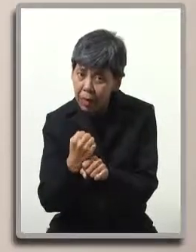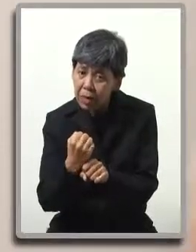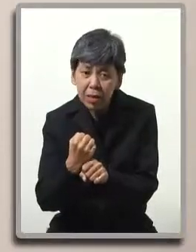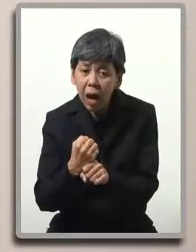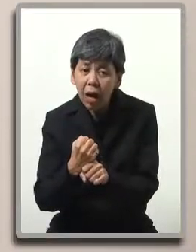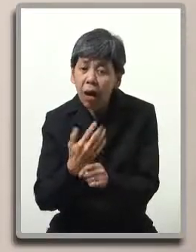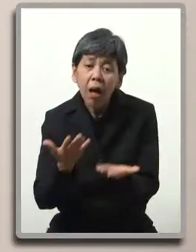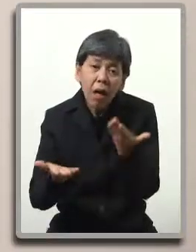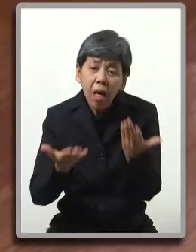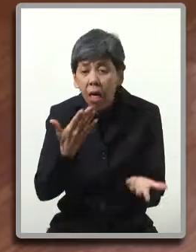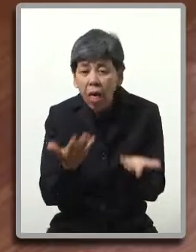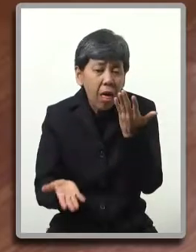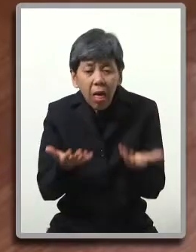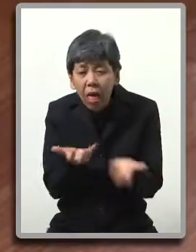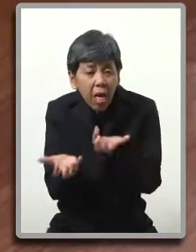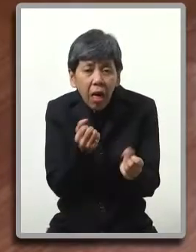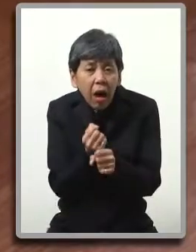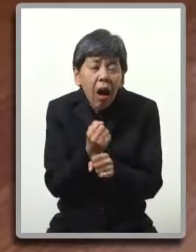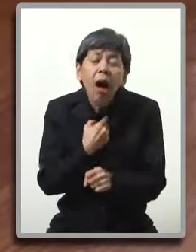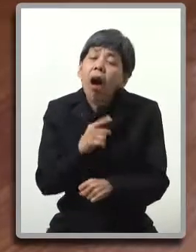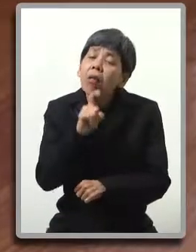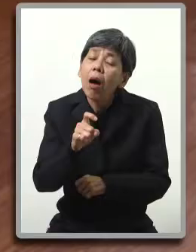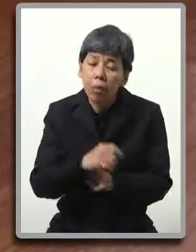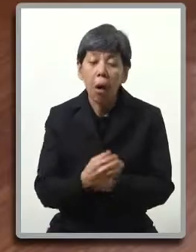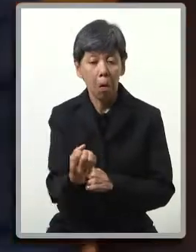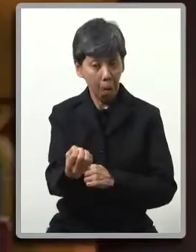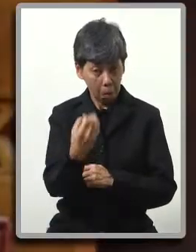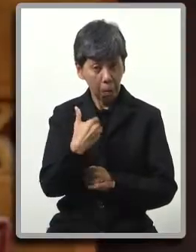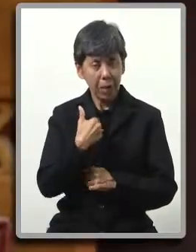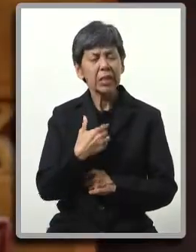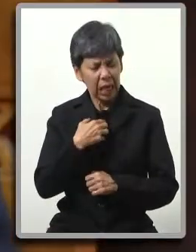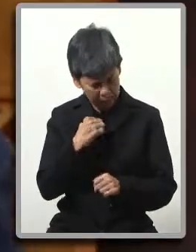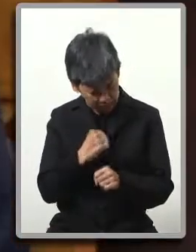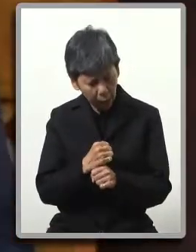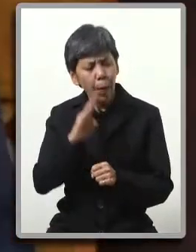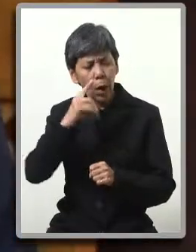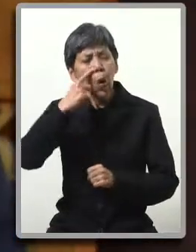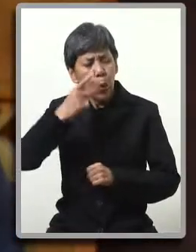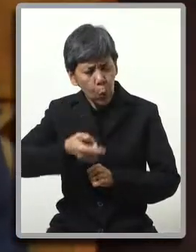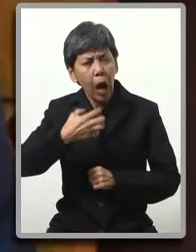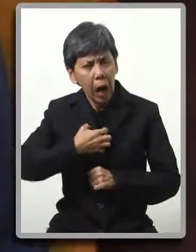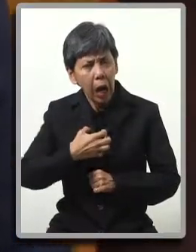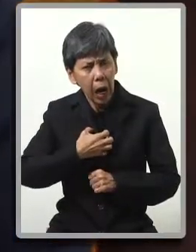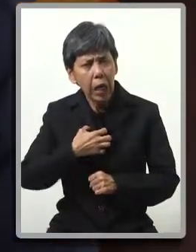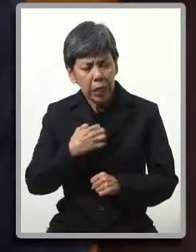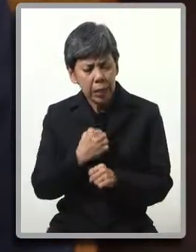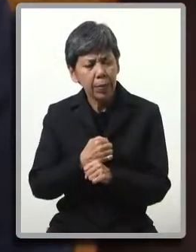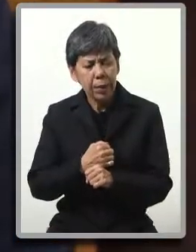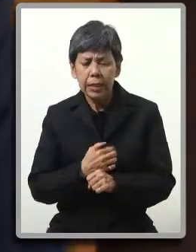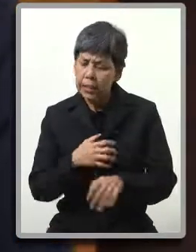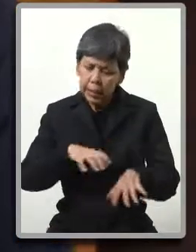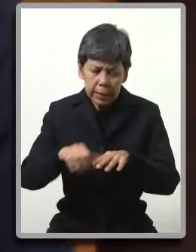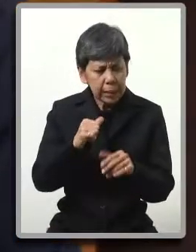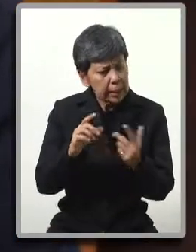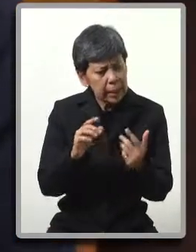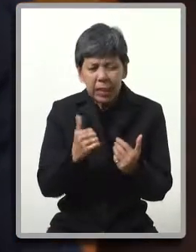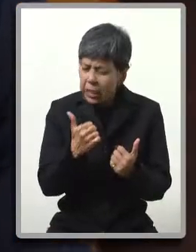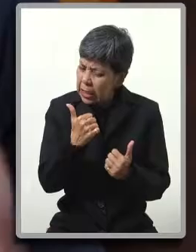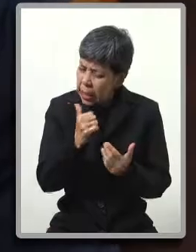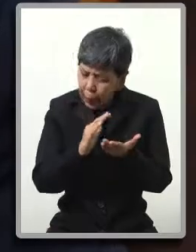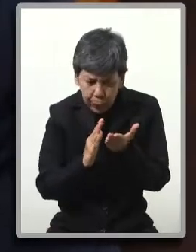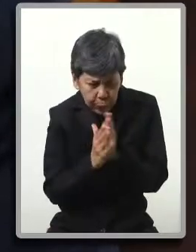จะอยู่กันไปไหมหรือจะอยู่กันแบบนี้หรือจะไม่อยู่กันแบบนี้ผมถามตรงๆนะเขาตอบว่าอยากทำอยากอยู่ อยากเปลี่ยนอยากจะเป็นคน